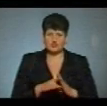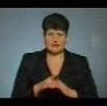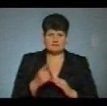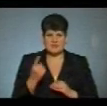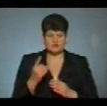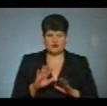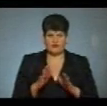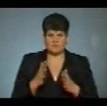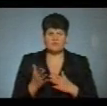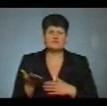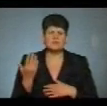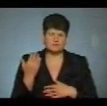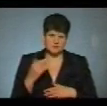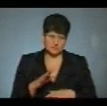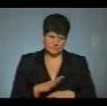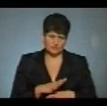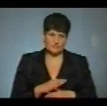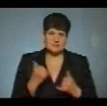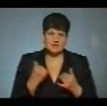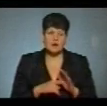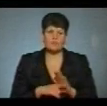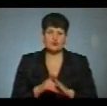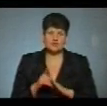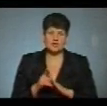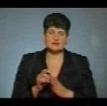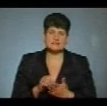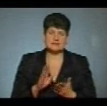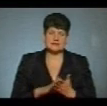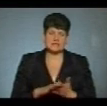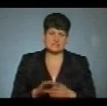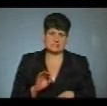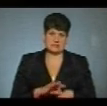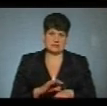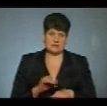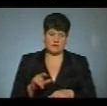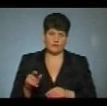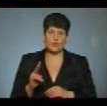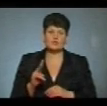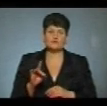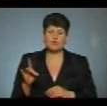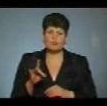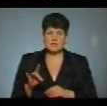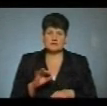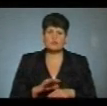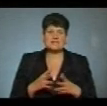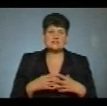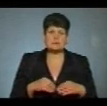випадку реєстрації. Він циркулював, просто зараз вже почалася реєстрація захворювань. В Козівському районі захворіла